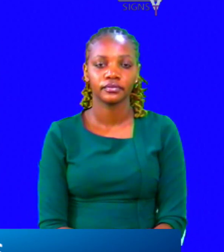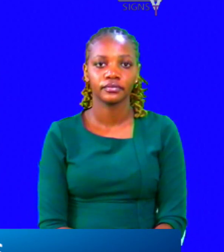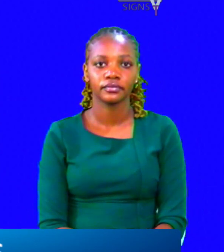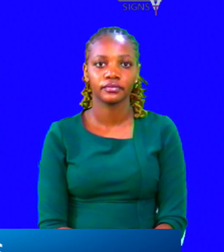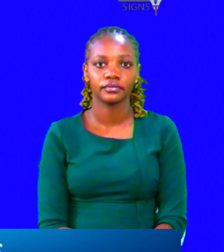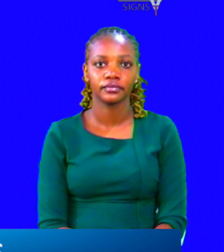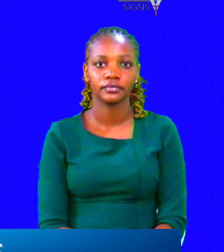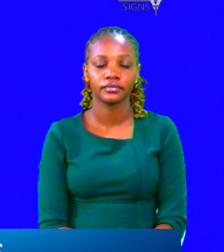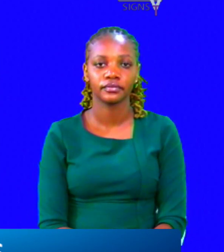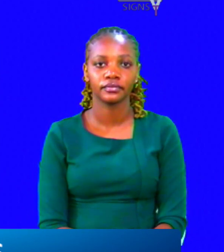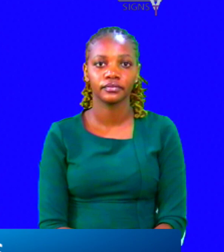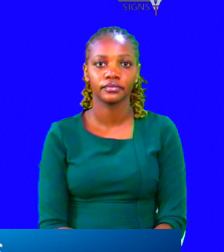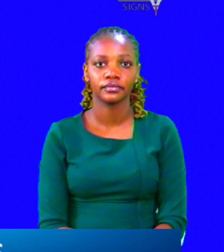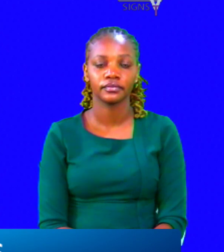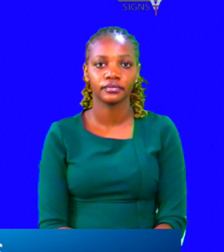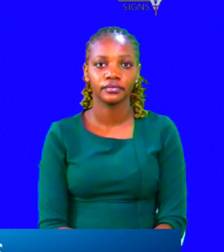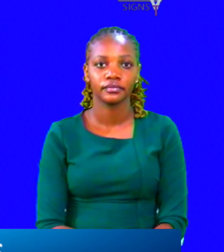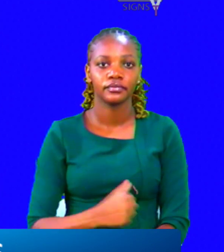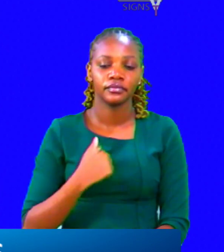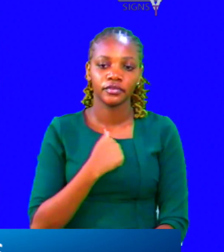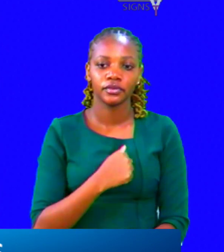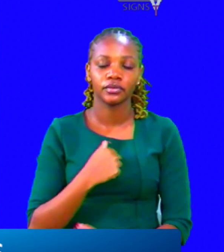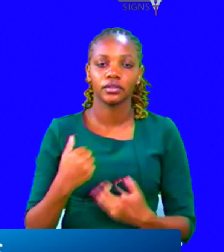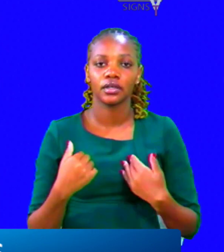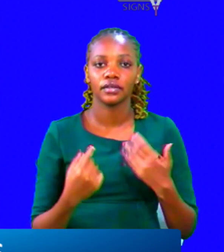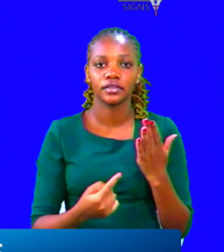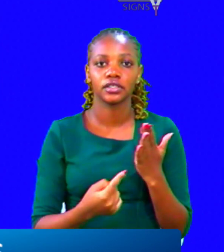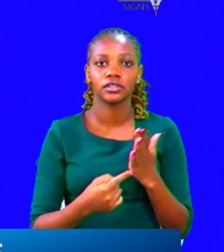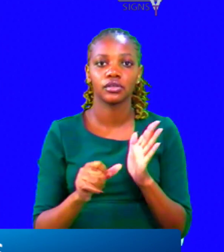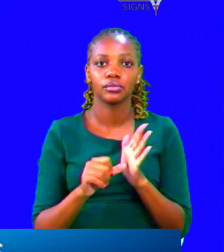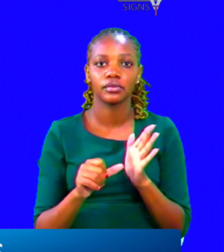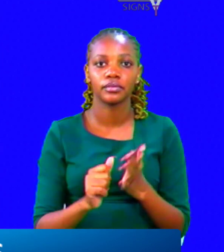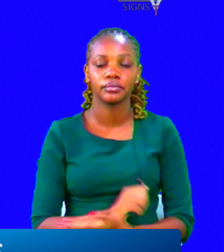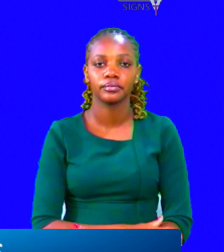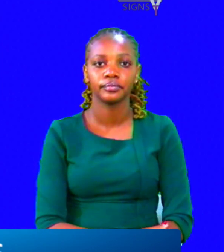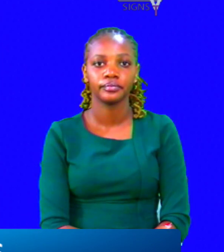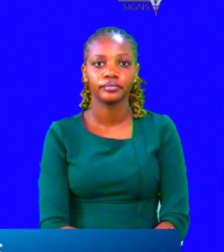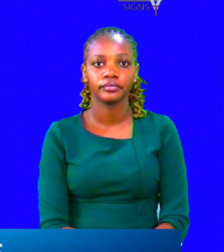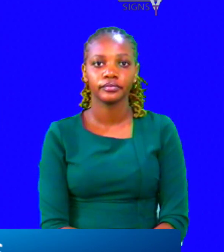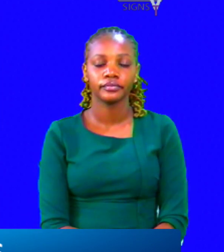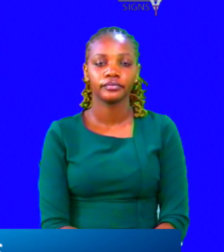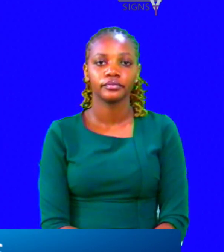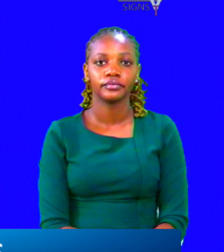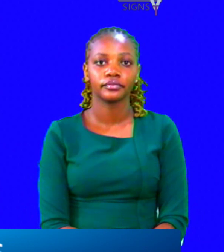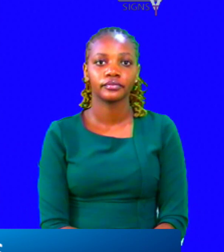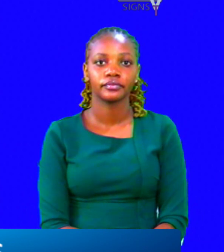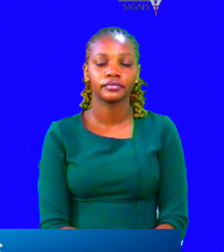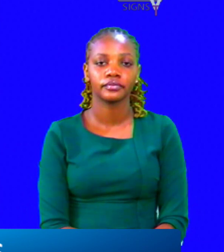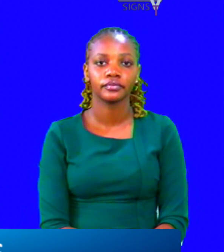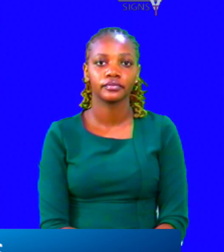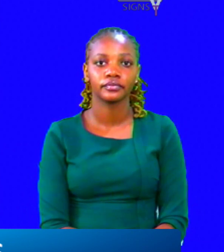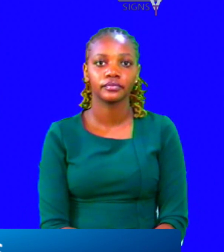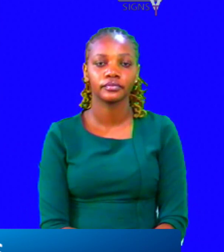amekalia mamlaka tangu wakati tulipata uhuru alikuja hapa kufanya maendeleo. Kushukuru sana kwa sababu